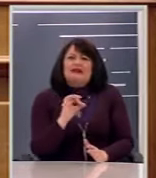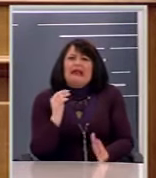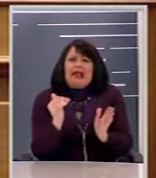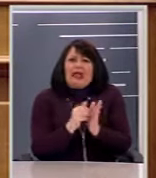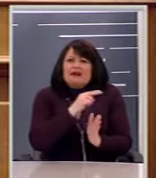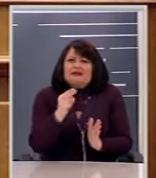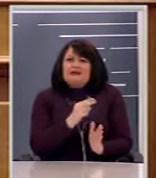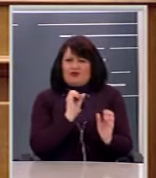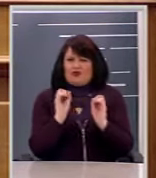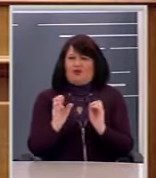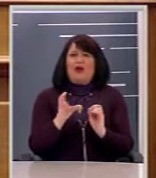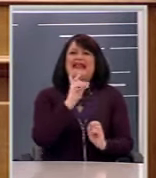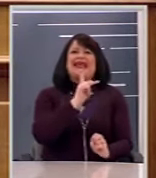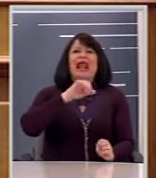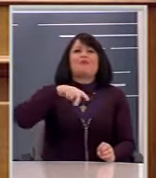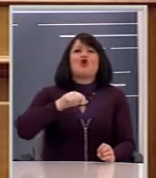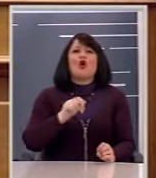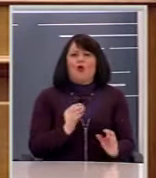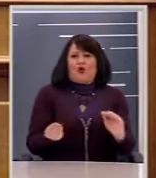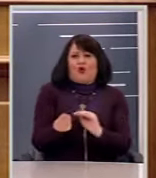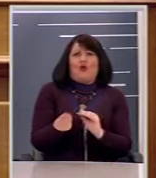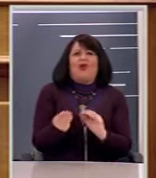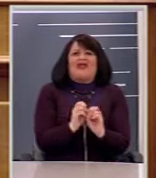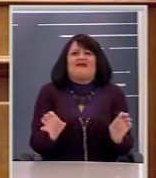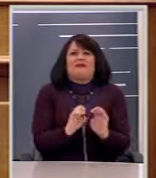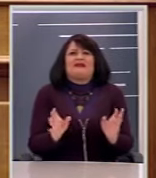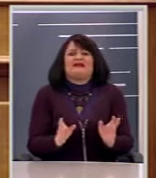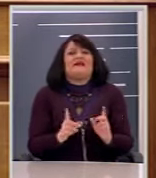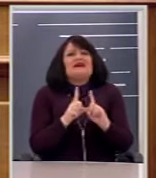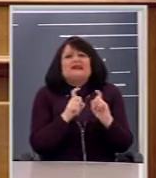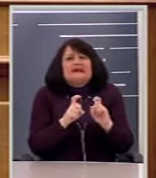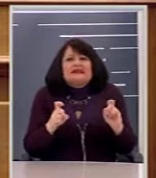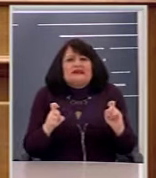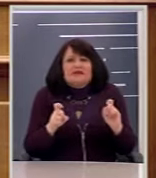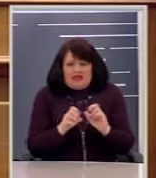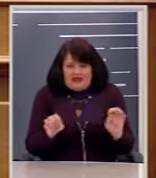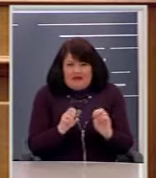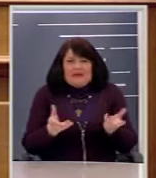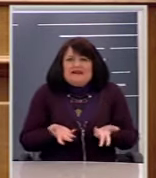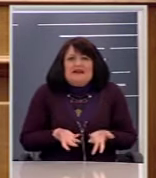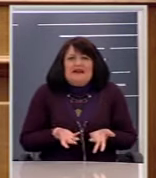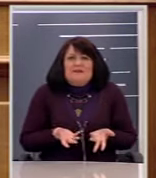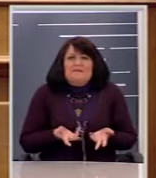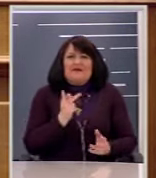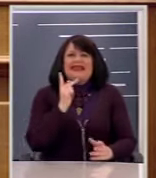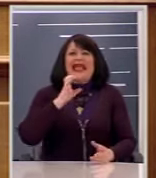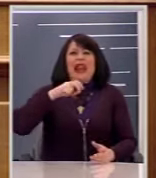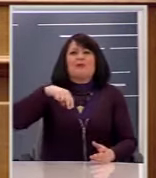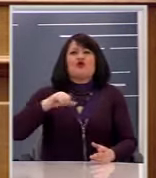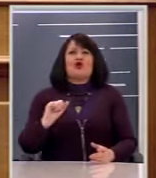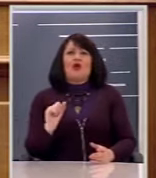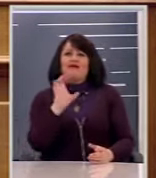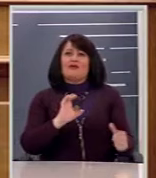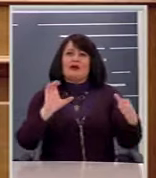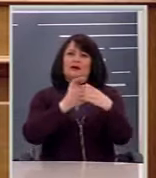ευρώ από το Κελπνό. Προκειμένου να διαφημιστεί τι? Να διαφημίσει το Κελπνό μέχρι κονδύλια από την